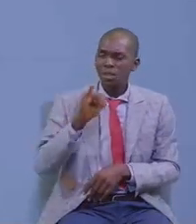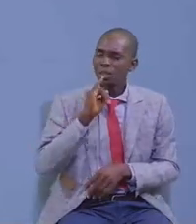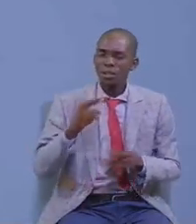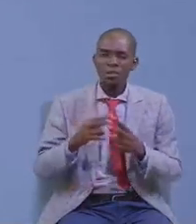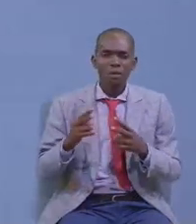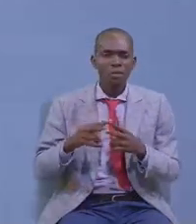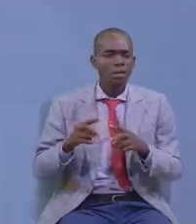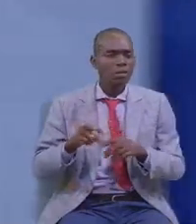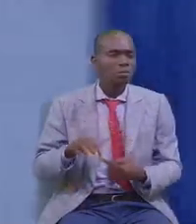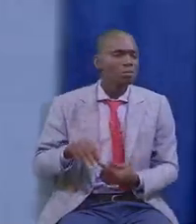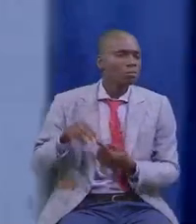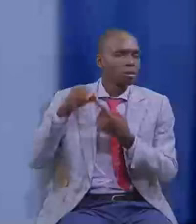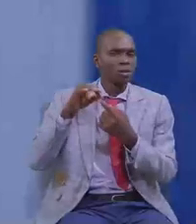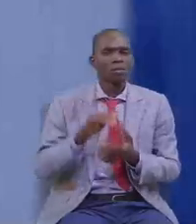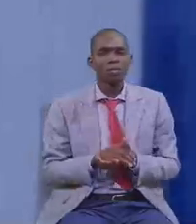Il t'a aidé.